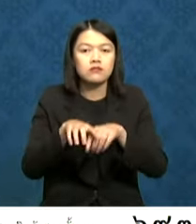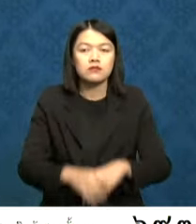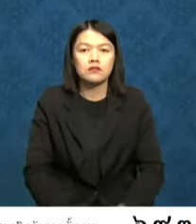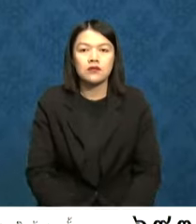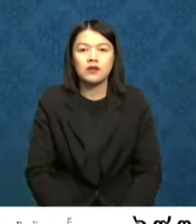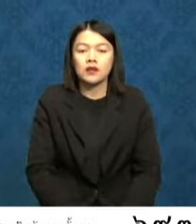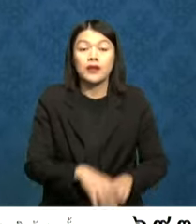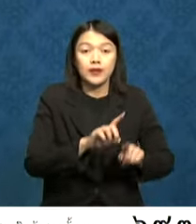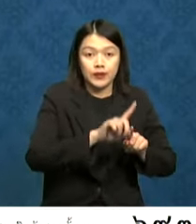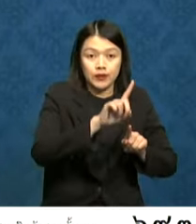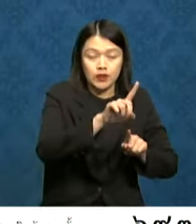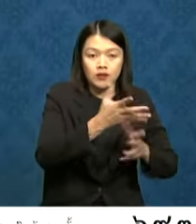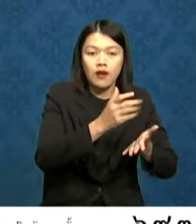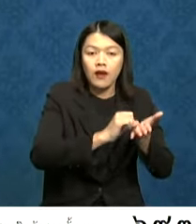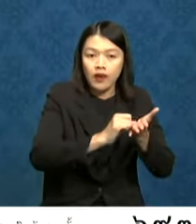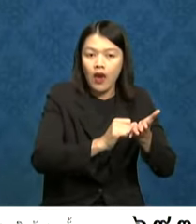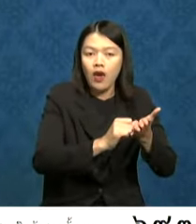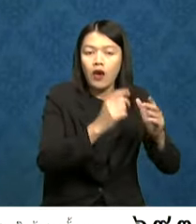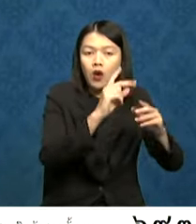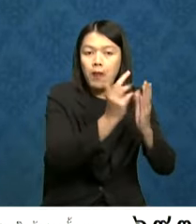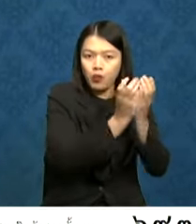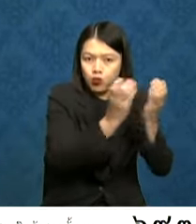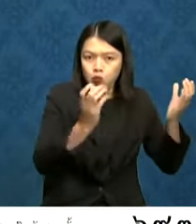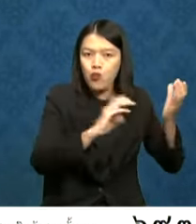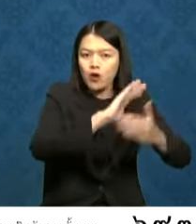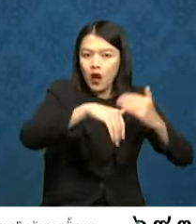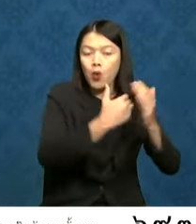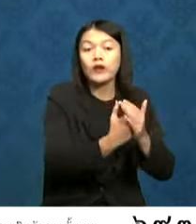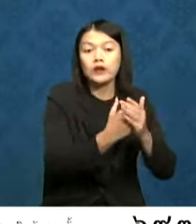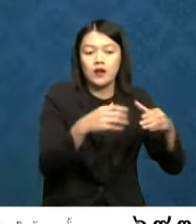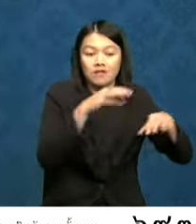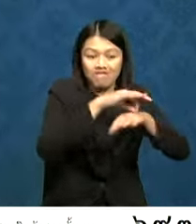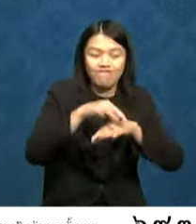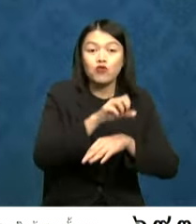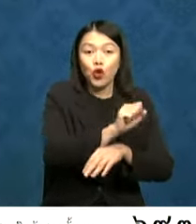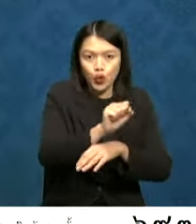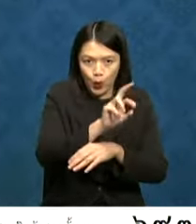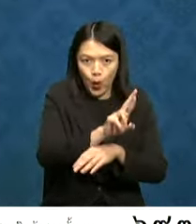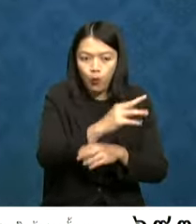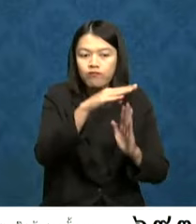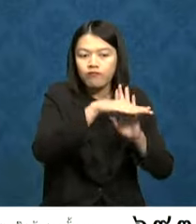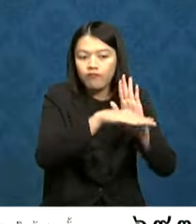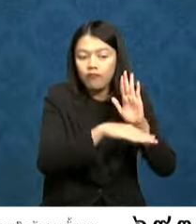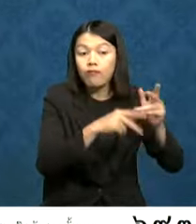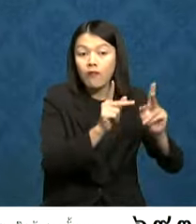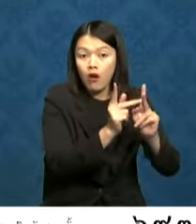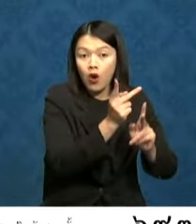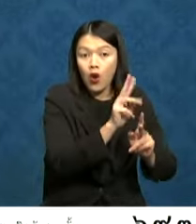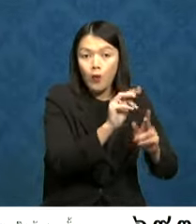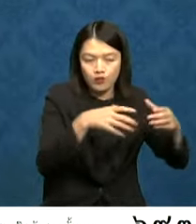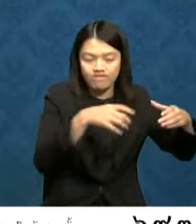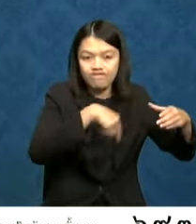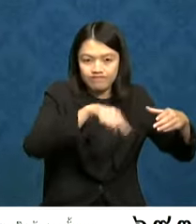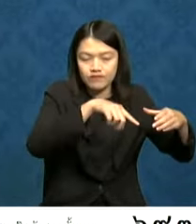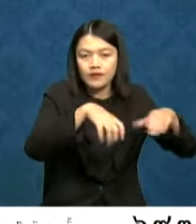เส้นทางแรกไม่ว่าจะเป็นเรื่องของการแก้ไขทั้งฉบับที่จะต้องมีการตั้งสสรก่อนอันนั้นดำเนินการไปตามคณะกรรมการที่จัดตั้งมาอีก